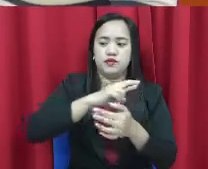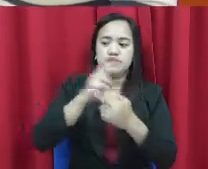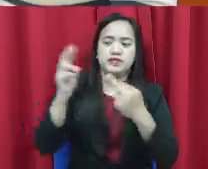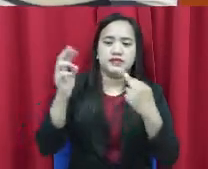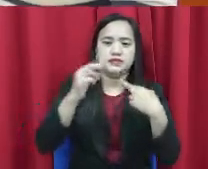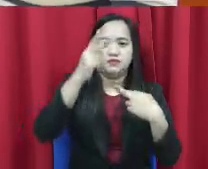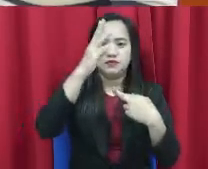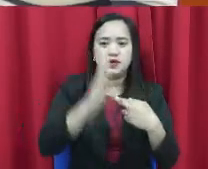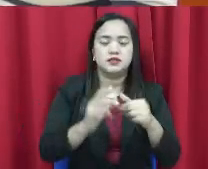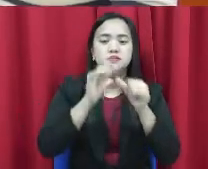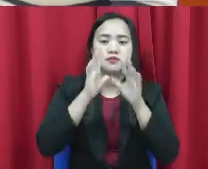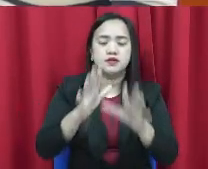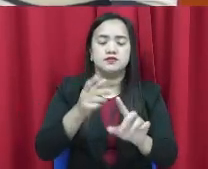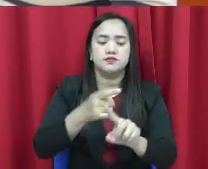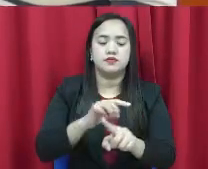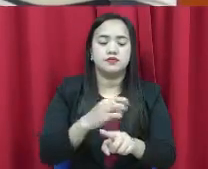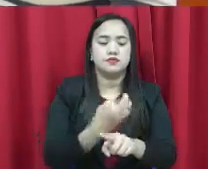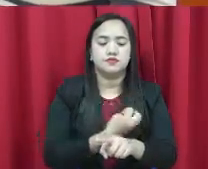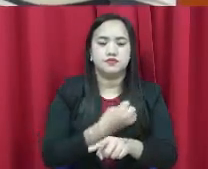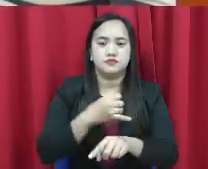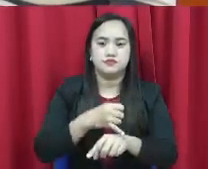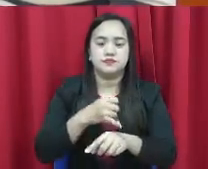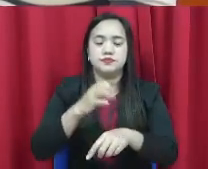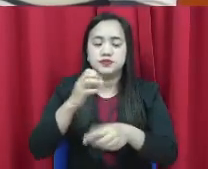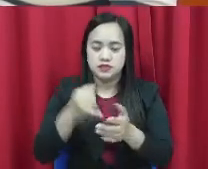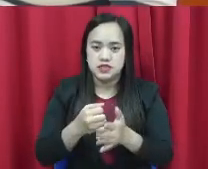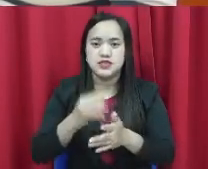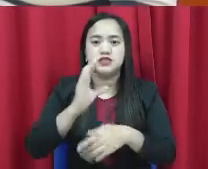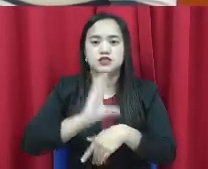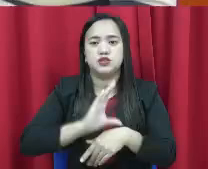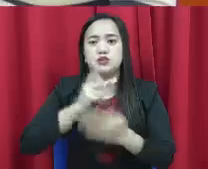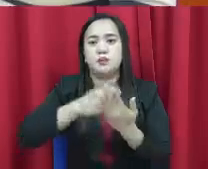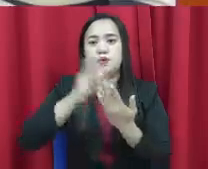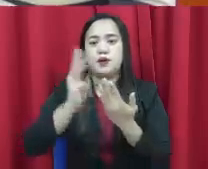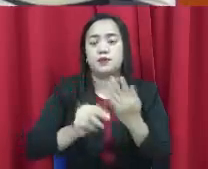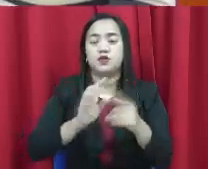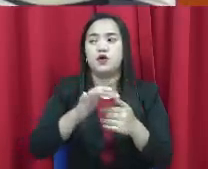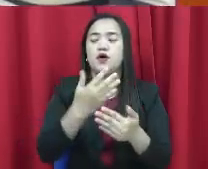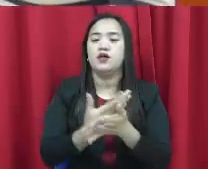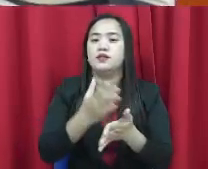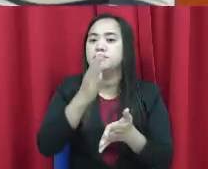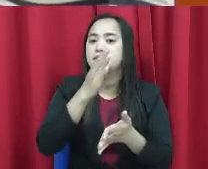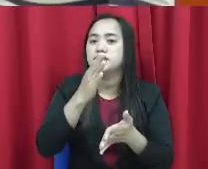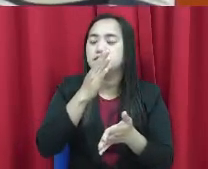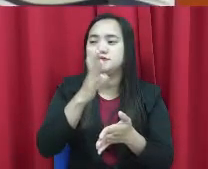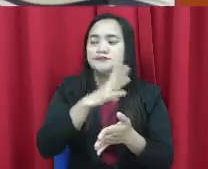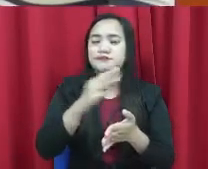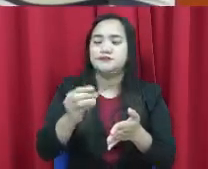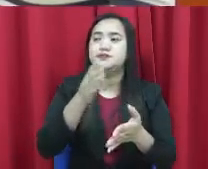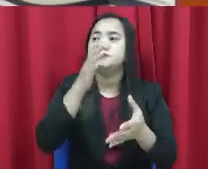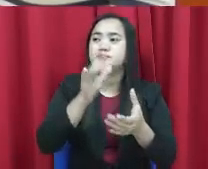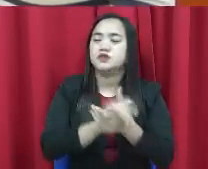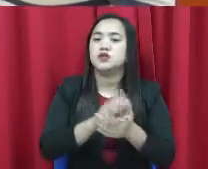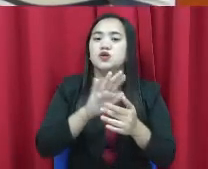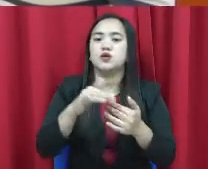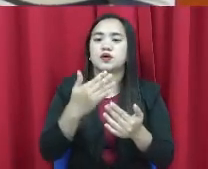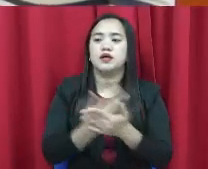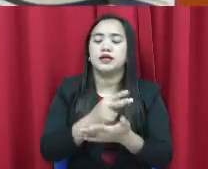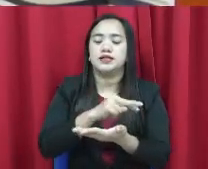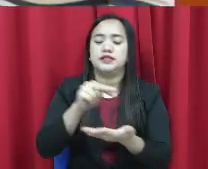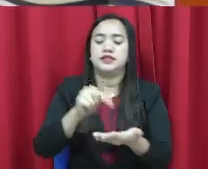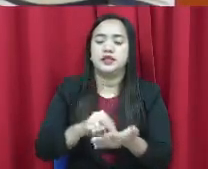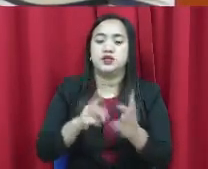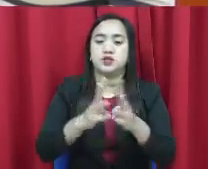panginoon mula po sa programa pong ito at sa lahat ng mga mothers and Wives nationwide and